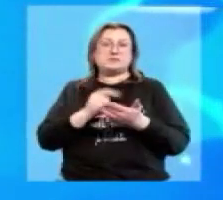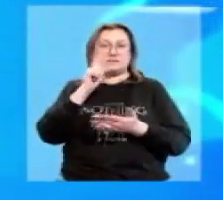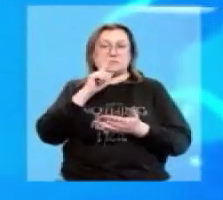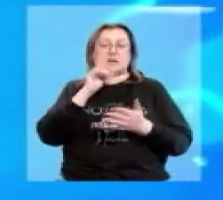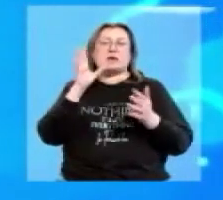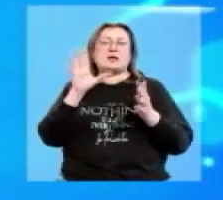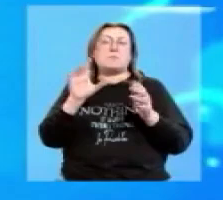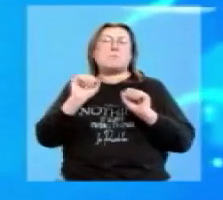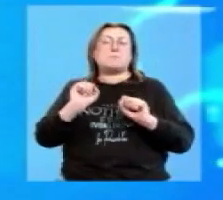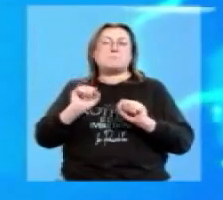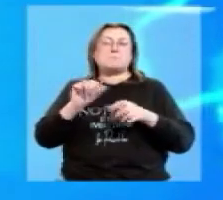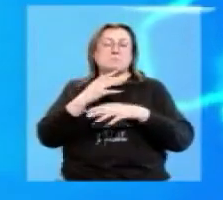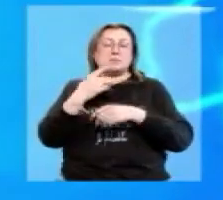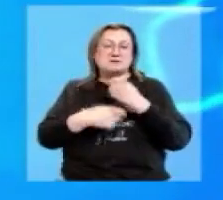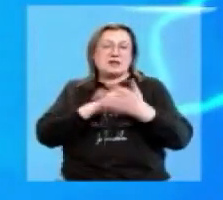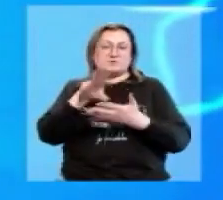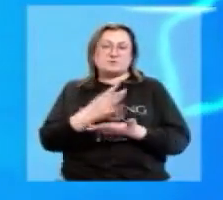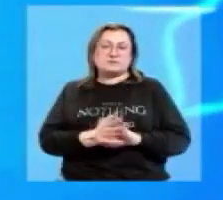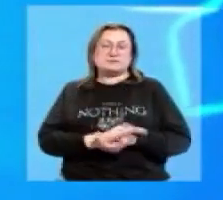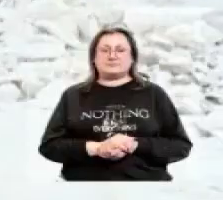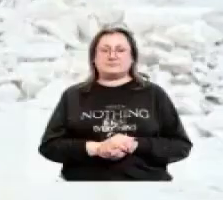и инертные материалы есть в наличии.